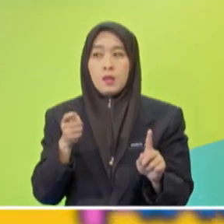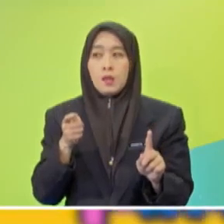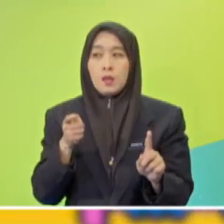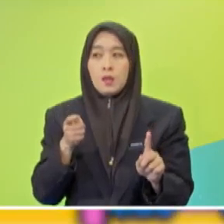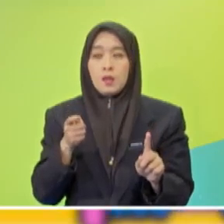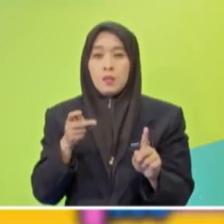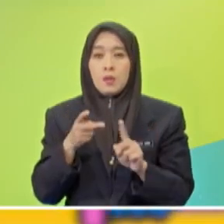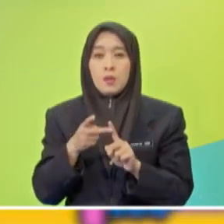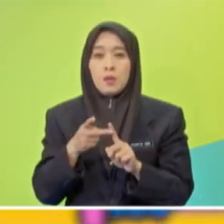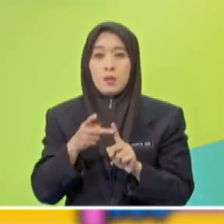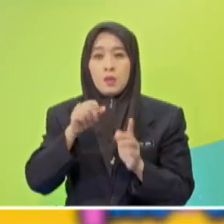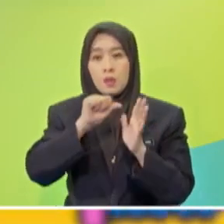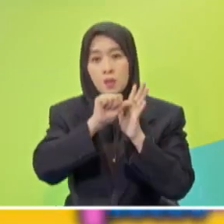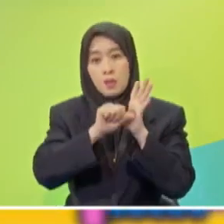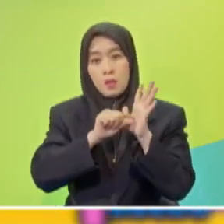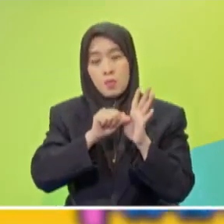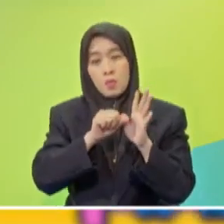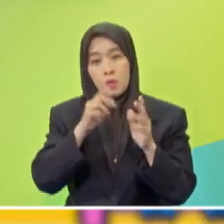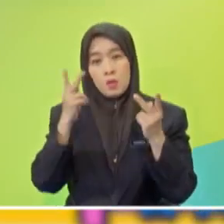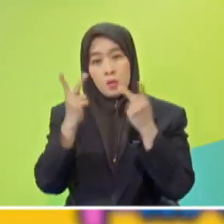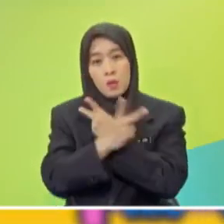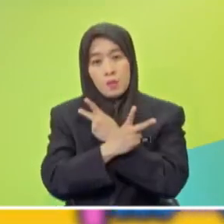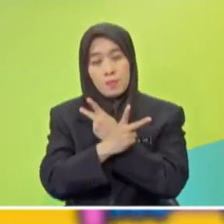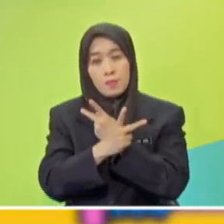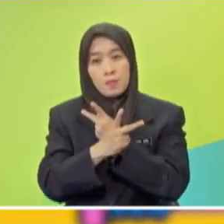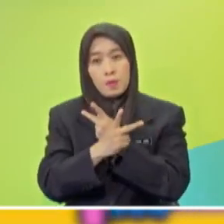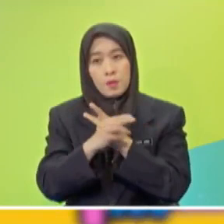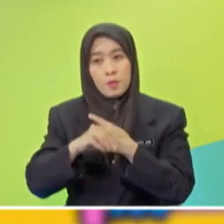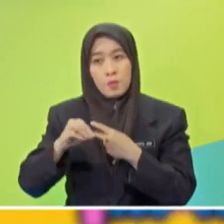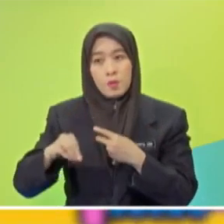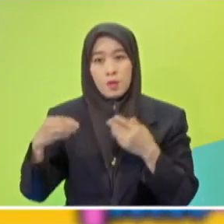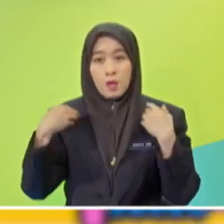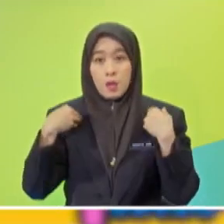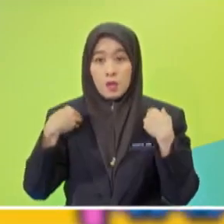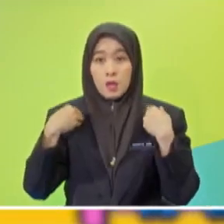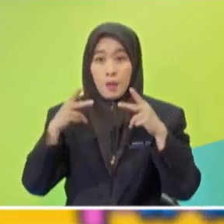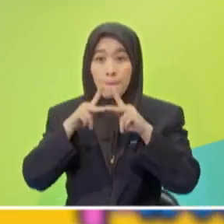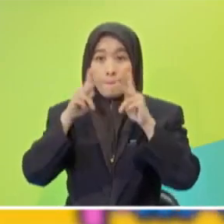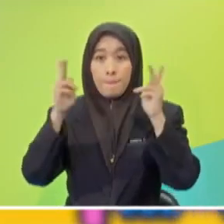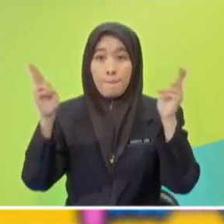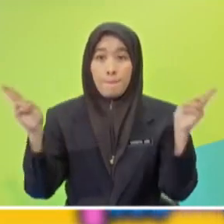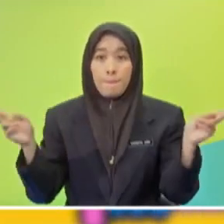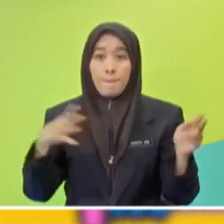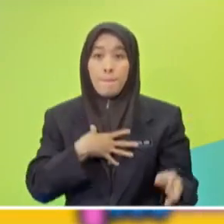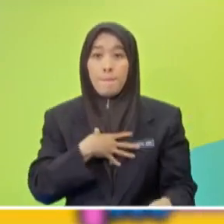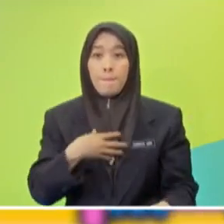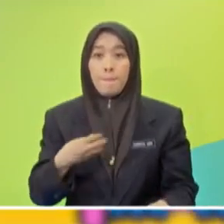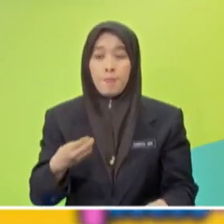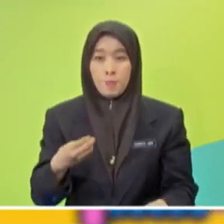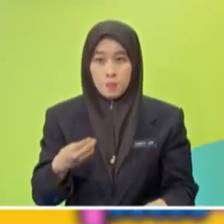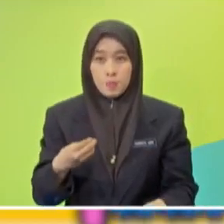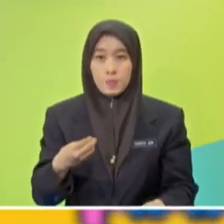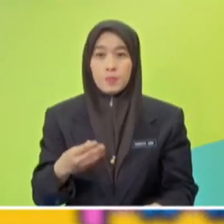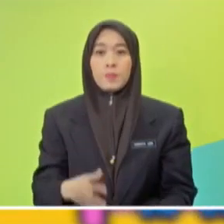darah Oke jadi mungkin memori ada woi Adik tak iman